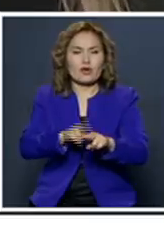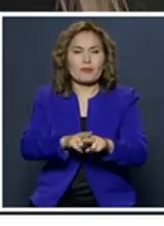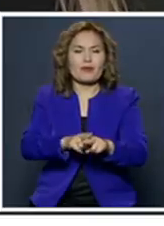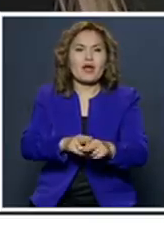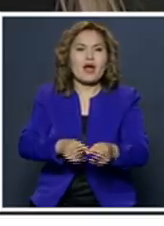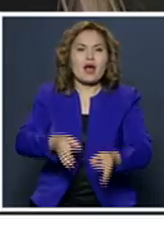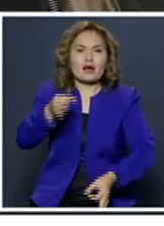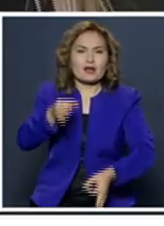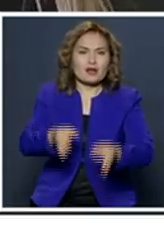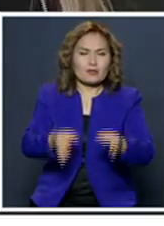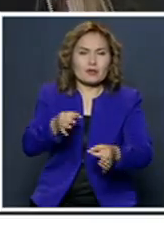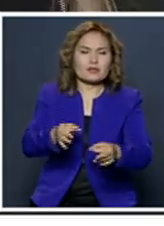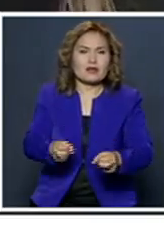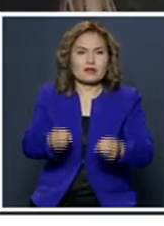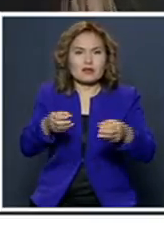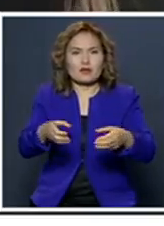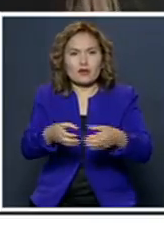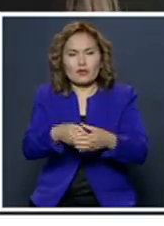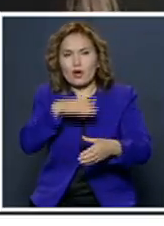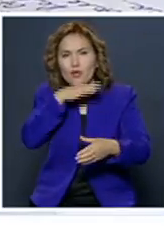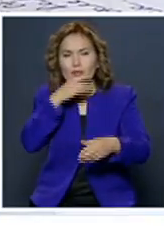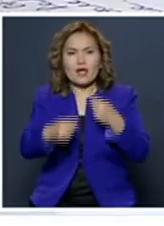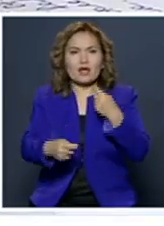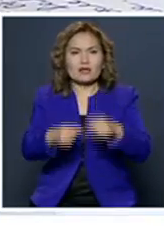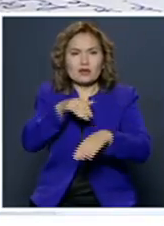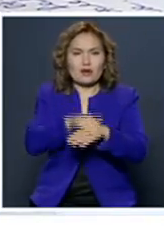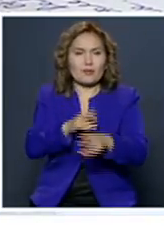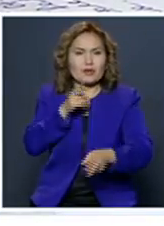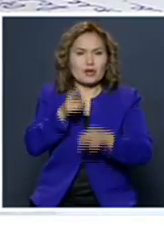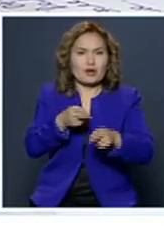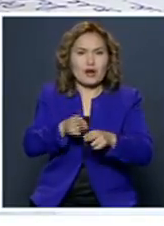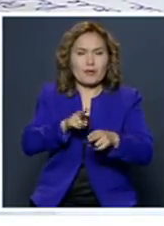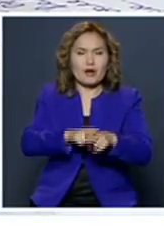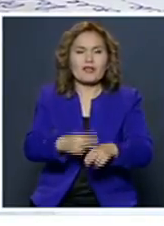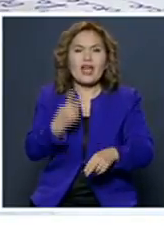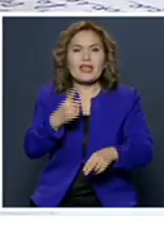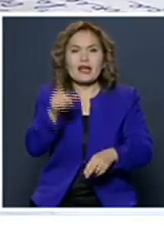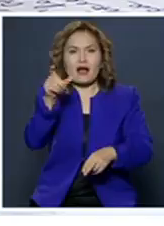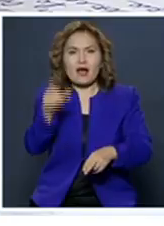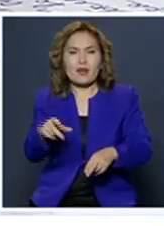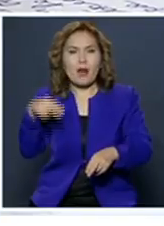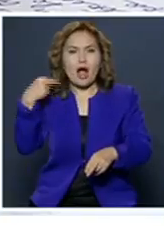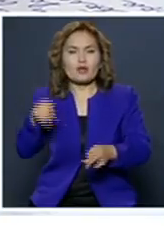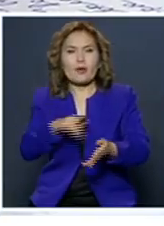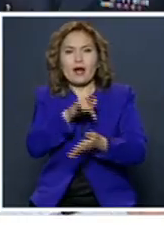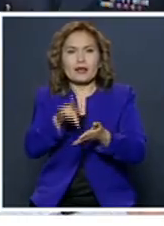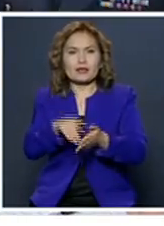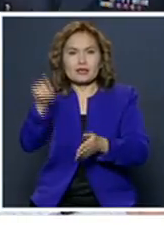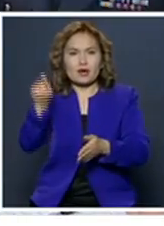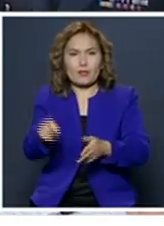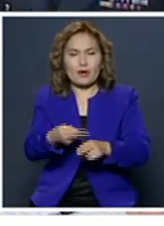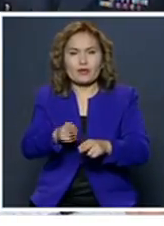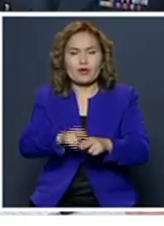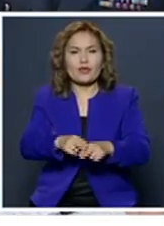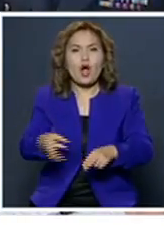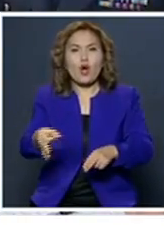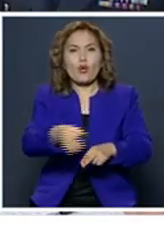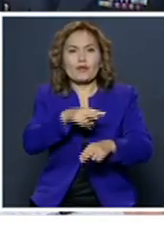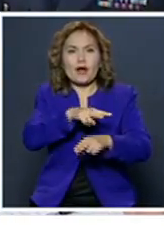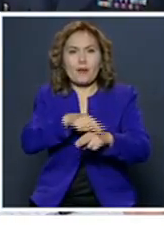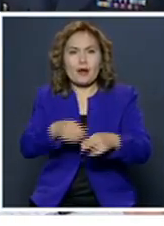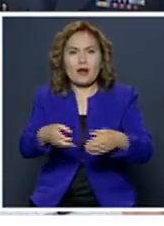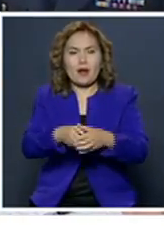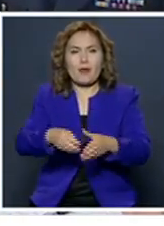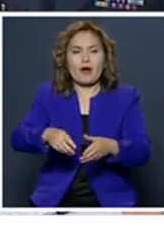тергеудің заңсыздығын алға тартуда. Министрге алғашқы болып кірген екі адам Ақтөбе облысынан келді. Олар облыстық полиция департаментінің